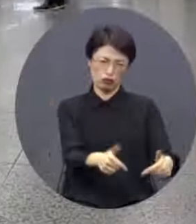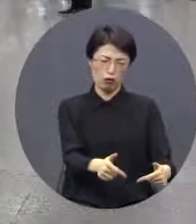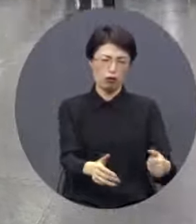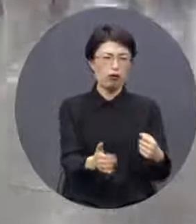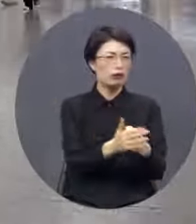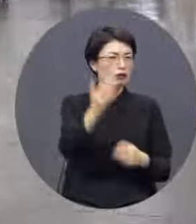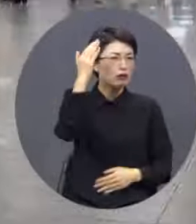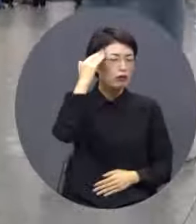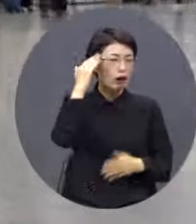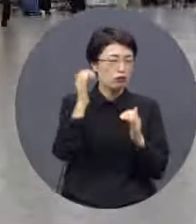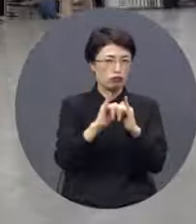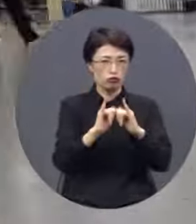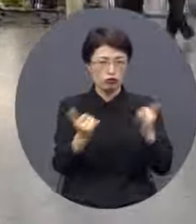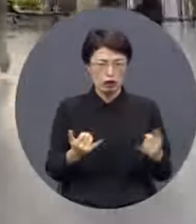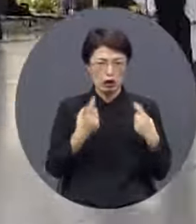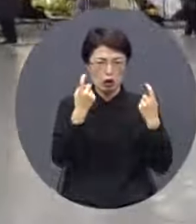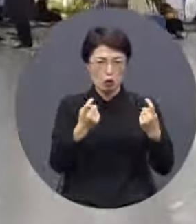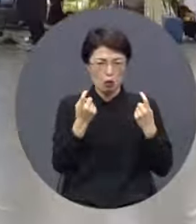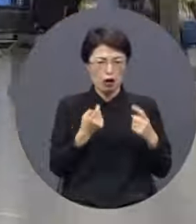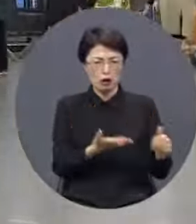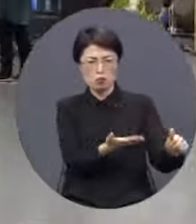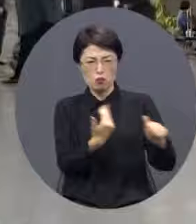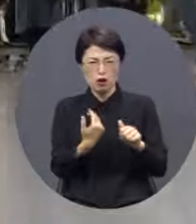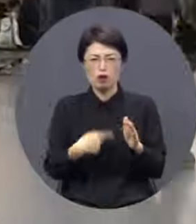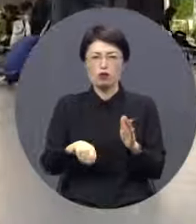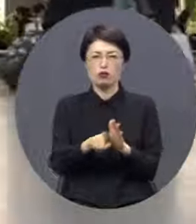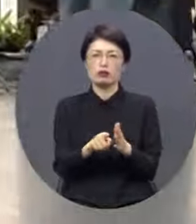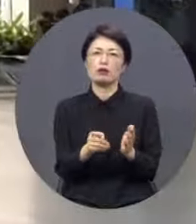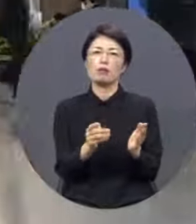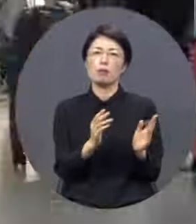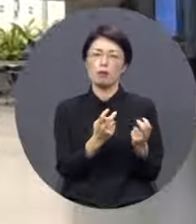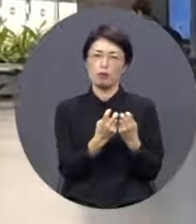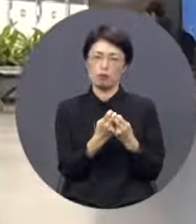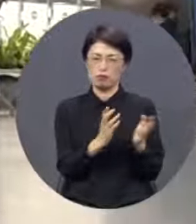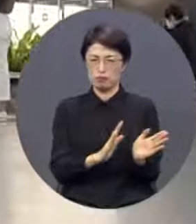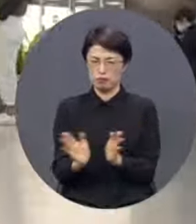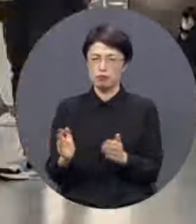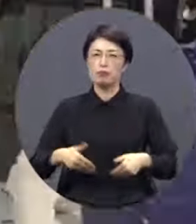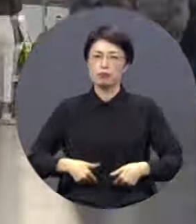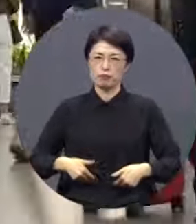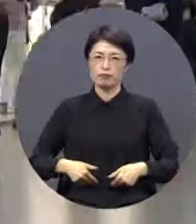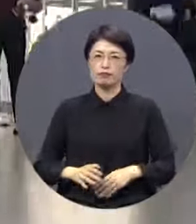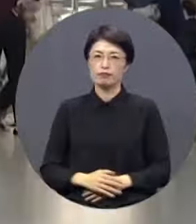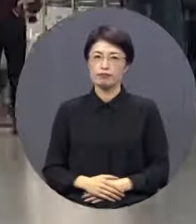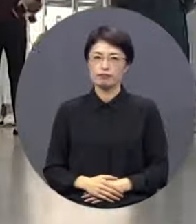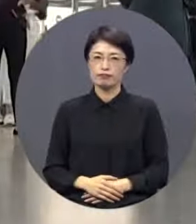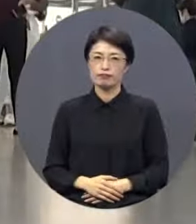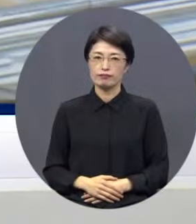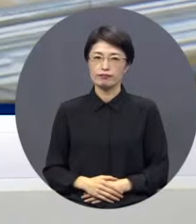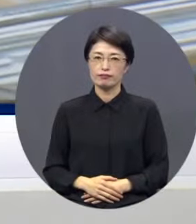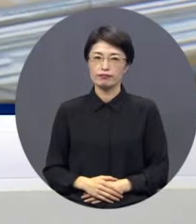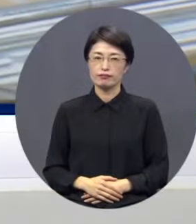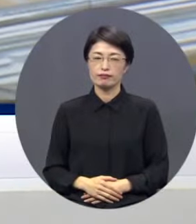관광객들을 잡기 위한 정책 마련도 필요해 보입니다. MBC 뉴스 이소연입니다.